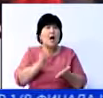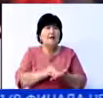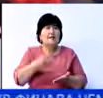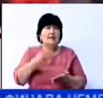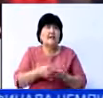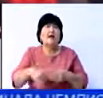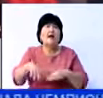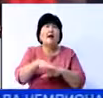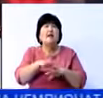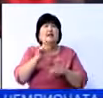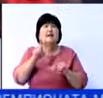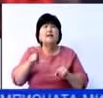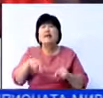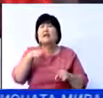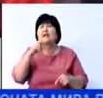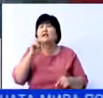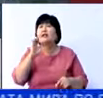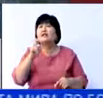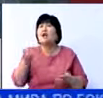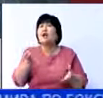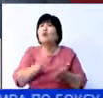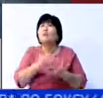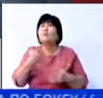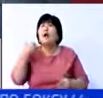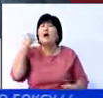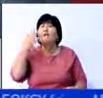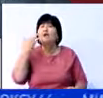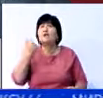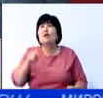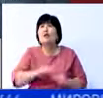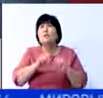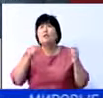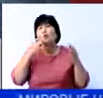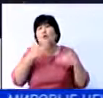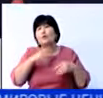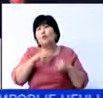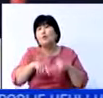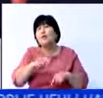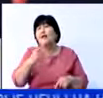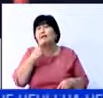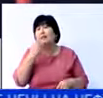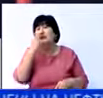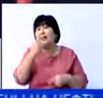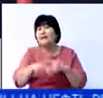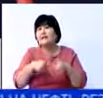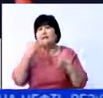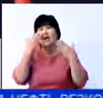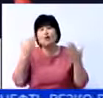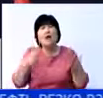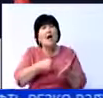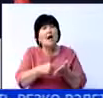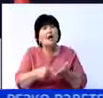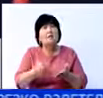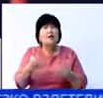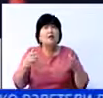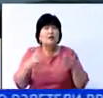театралов. Она рассказывает о жизни классика, знакомит с его философией, пробуждает любовь к родине, языку, традициям народа. Отметим,